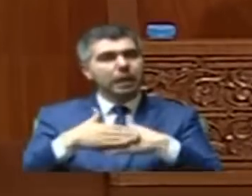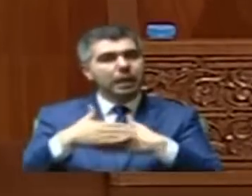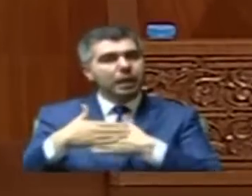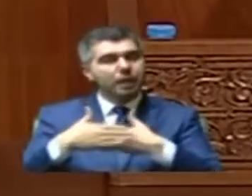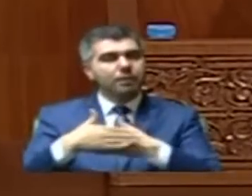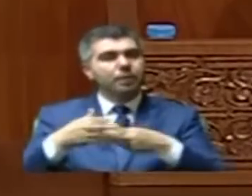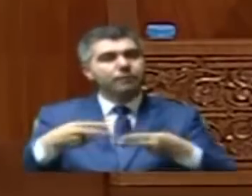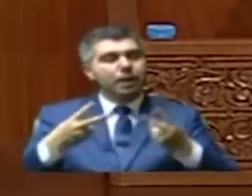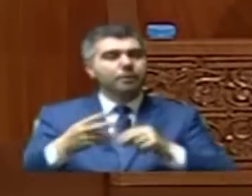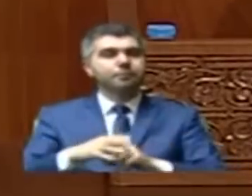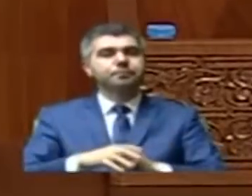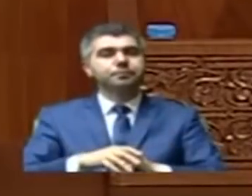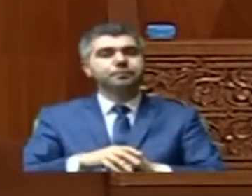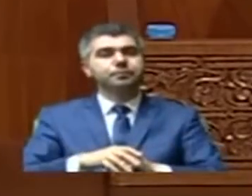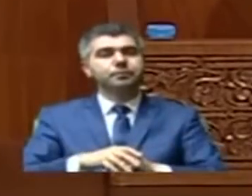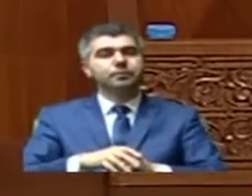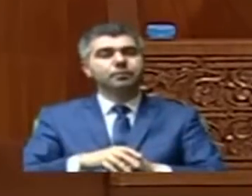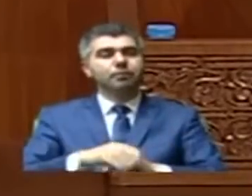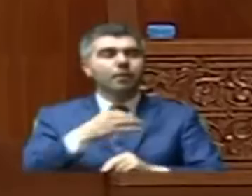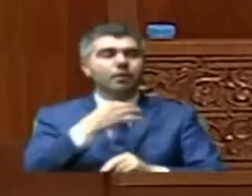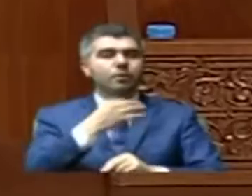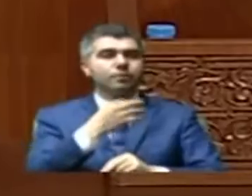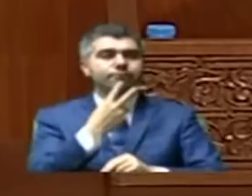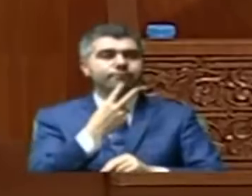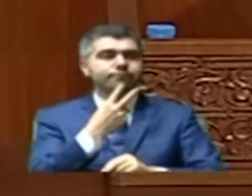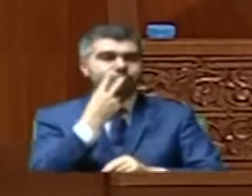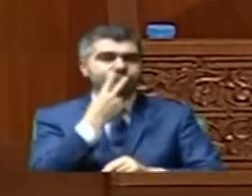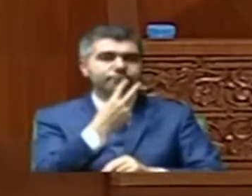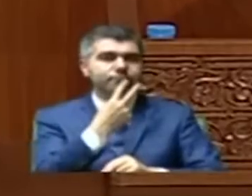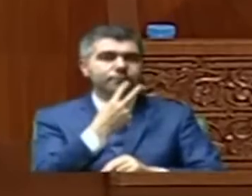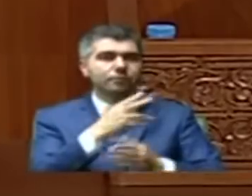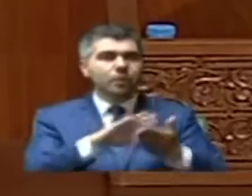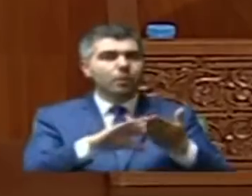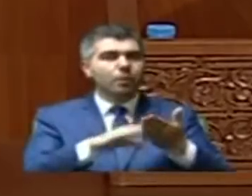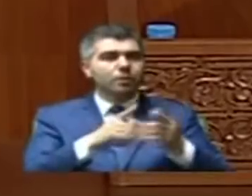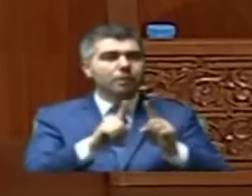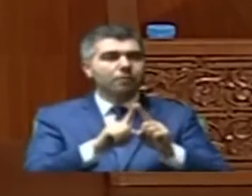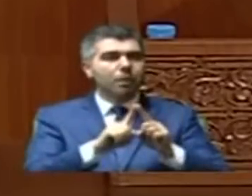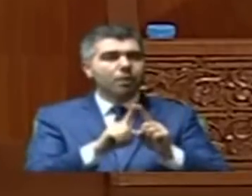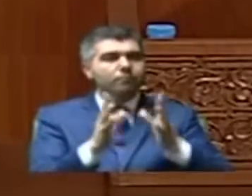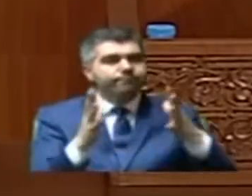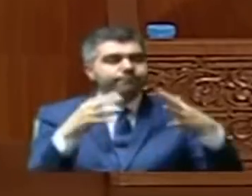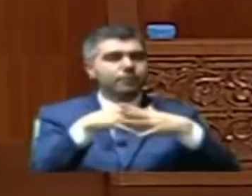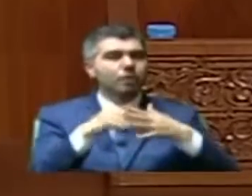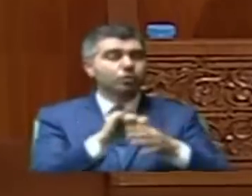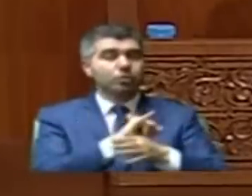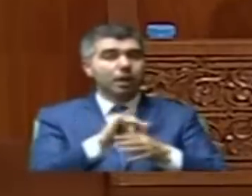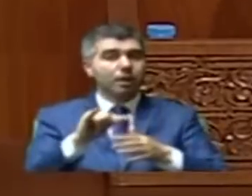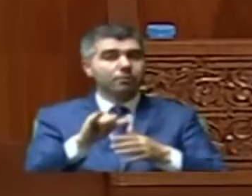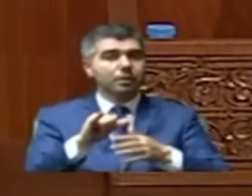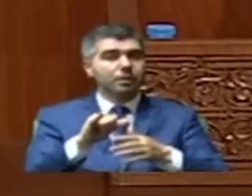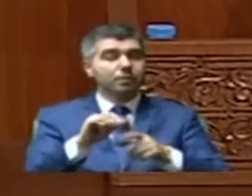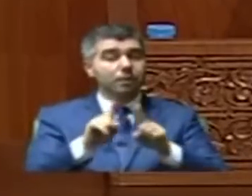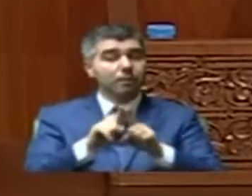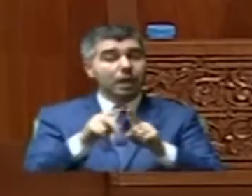نعن عليه ولكن ايضا ماخش نظر الاور بمنظر انه ماكينش التقا حتى في الخطاب كين ضعف